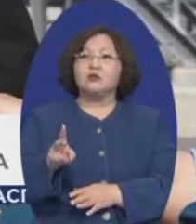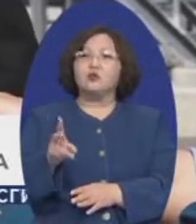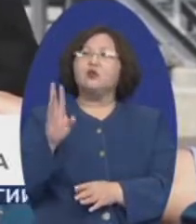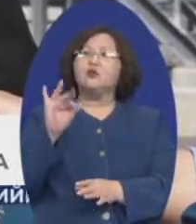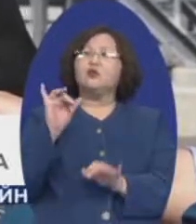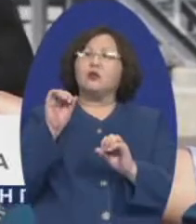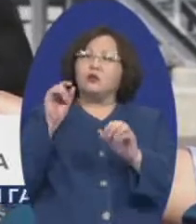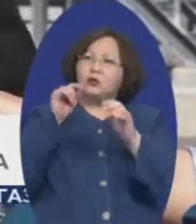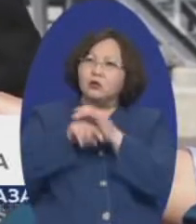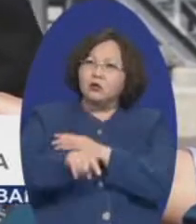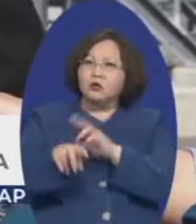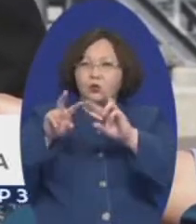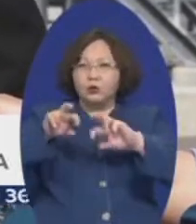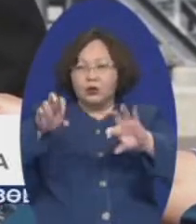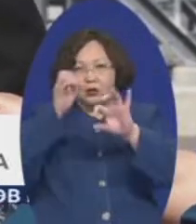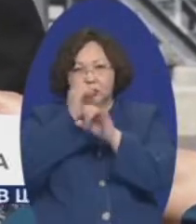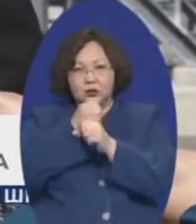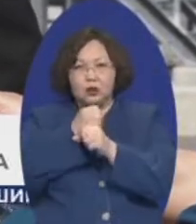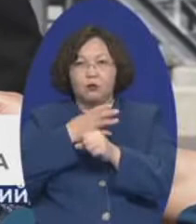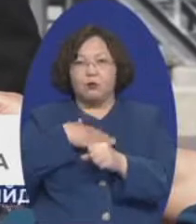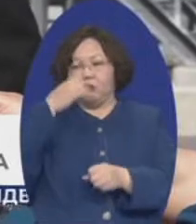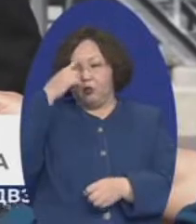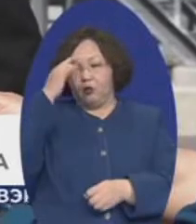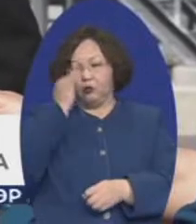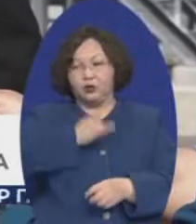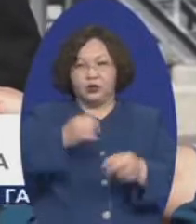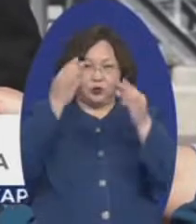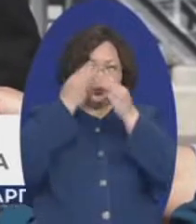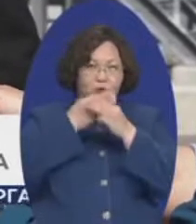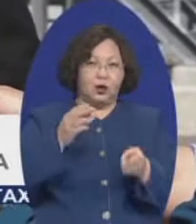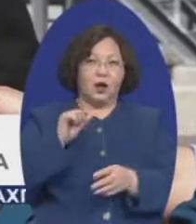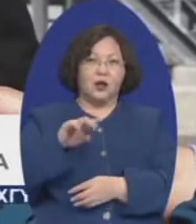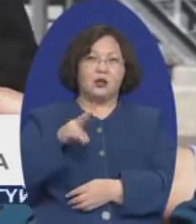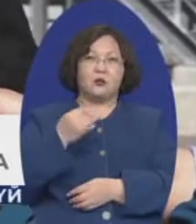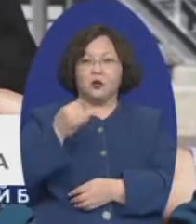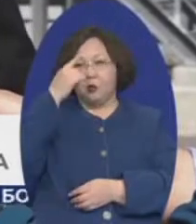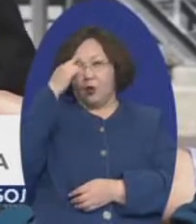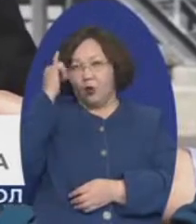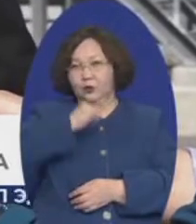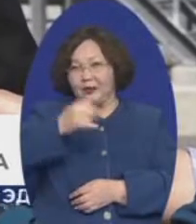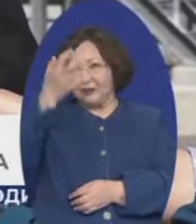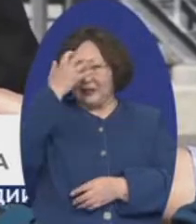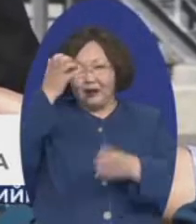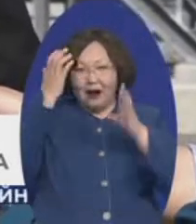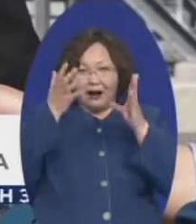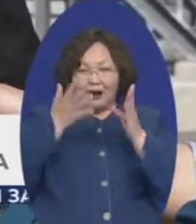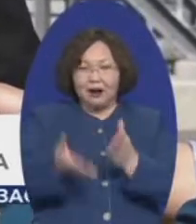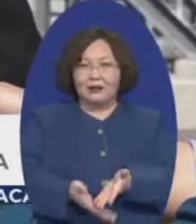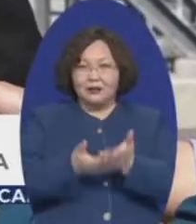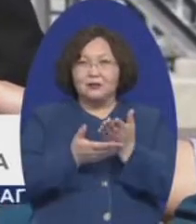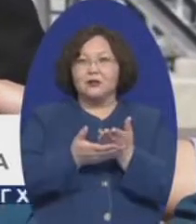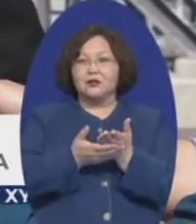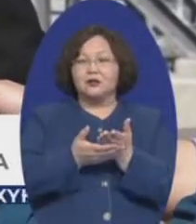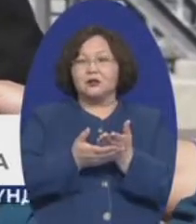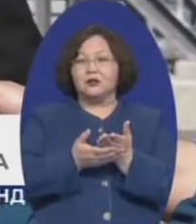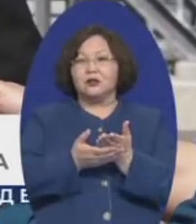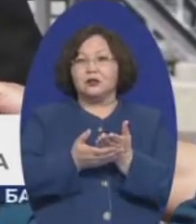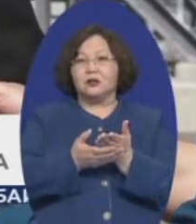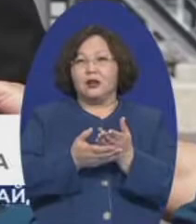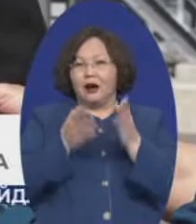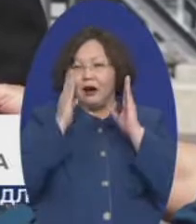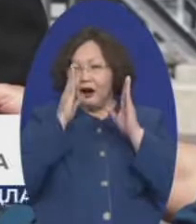байгаа асуудалт бол манай шинжилгээний актив мөн одоо Монгол Улсын газар маш их тийм сонор сэрэмжтэй мөн одоо нэлен